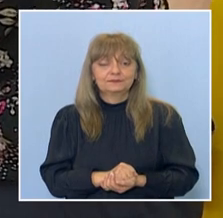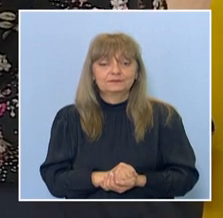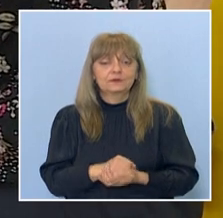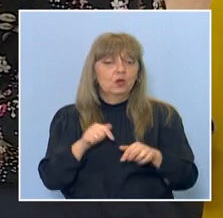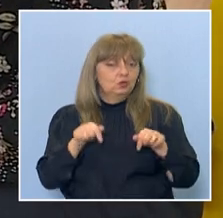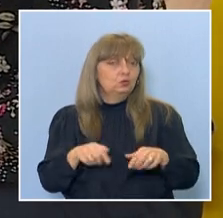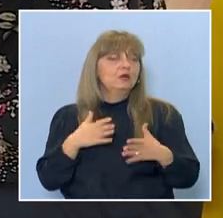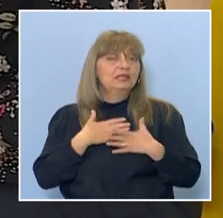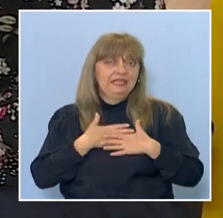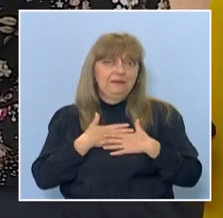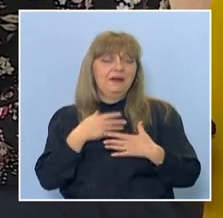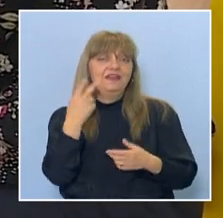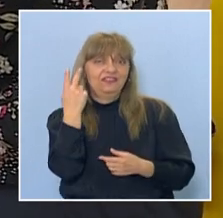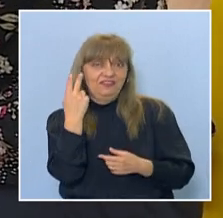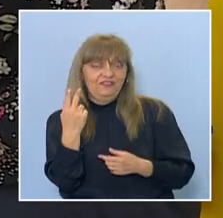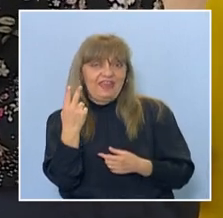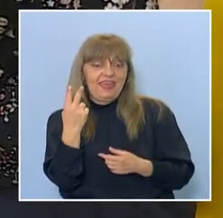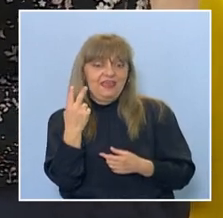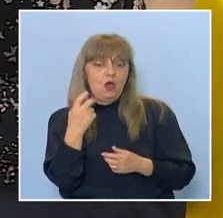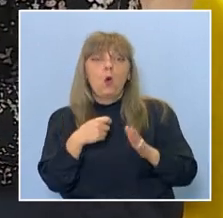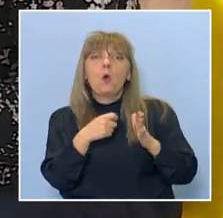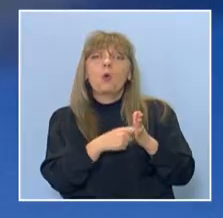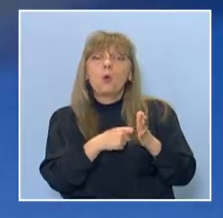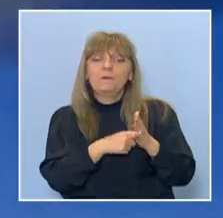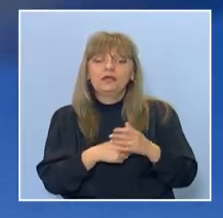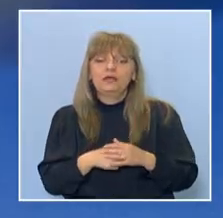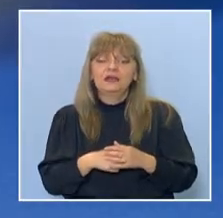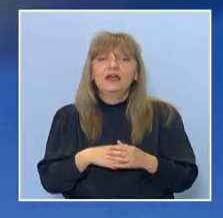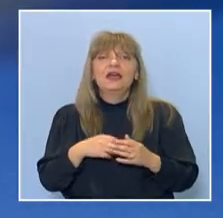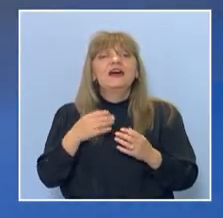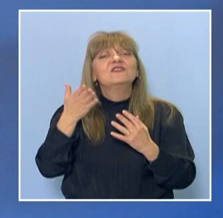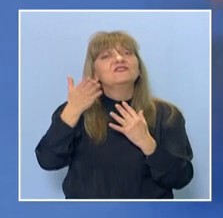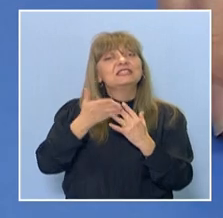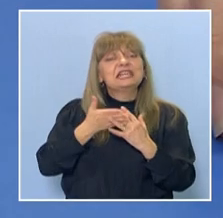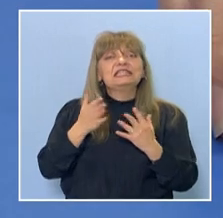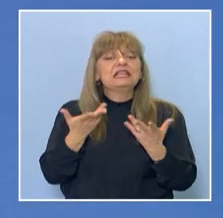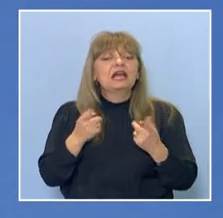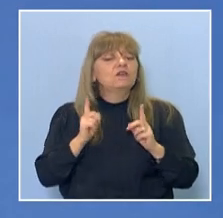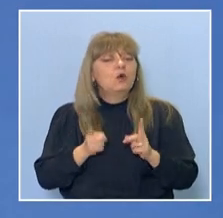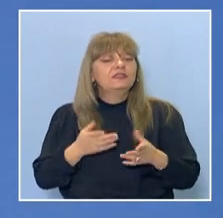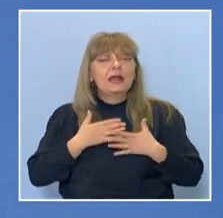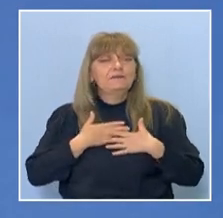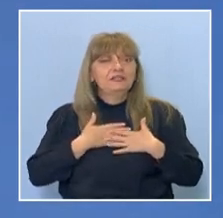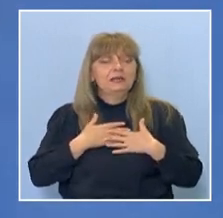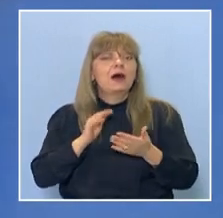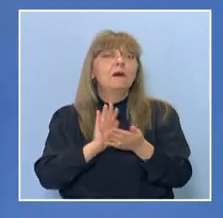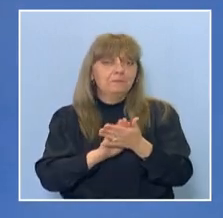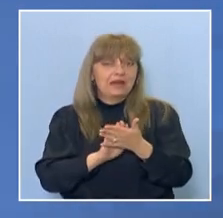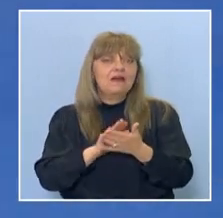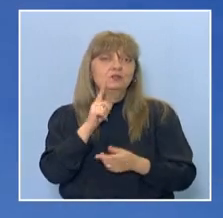Тук има две гуми по средата. Какво трябва да има, миличак? Да, браво на